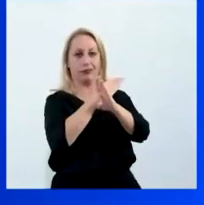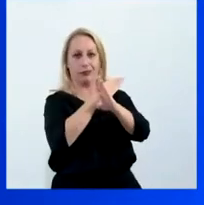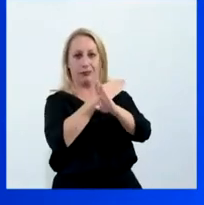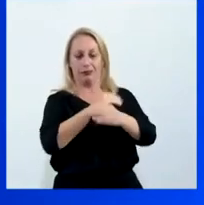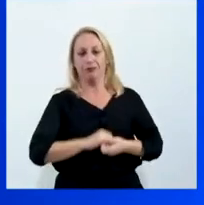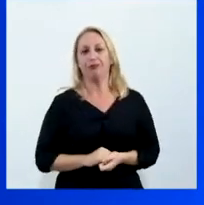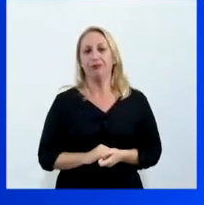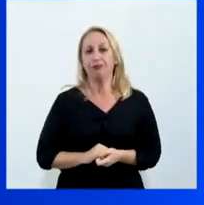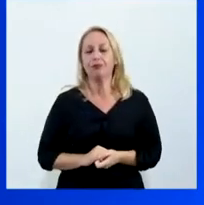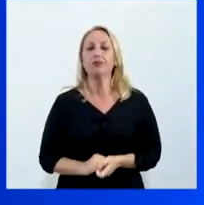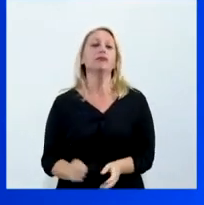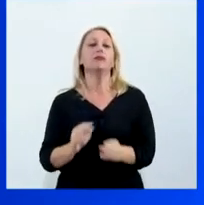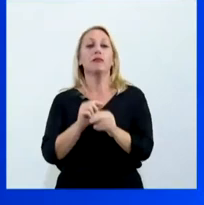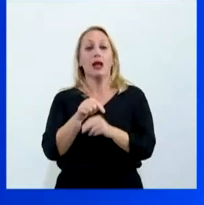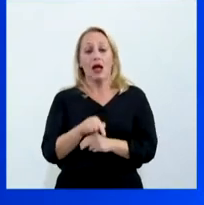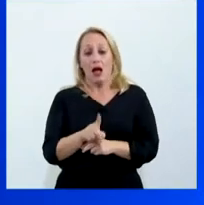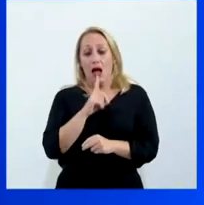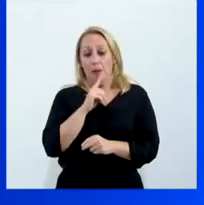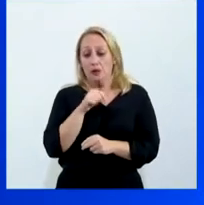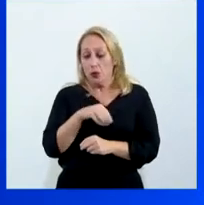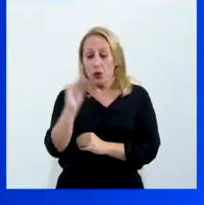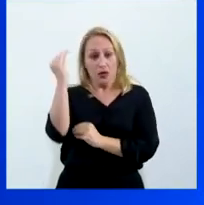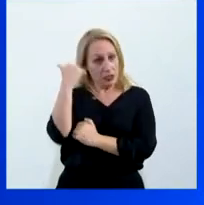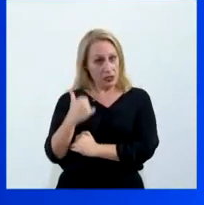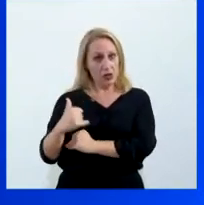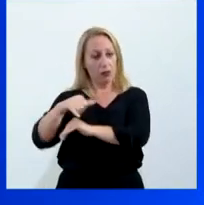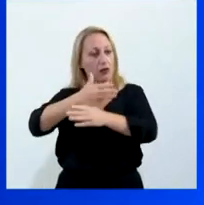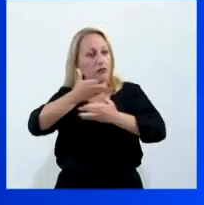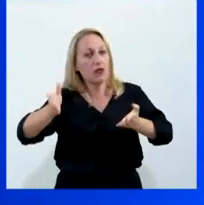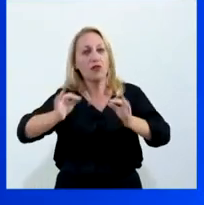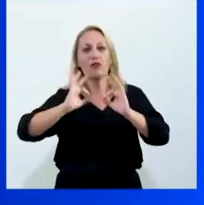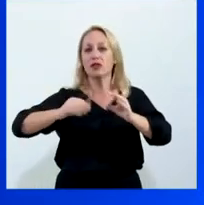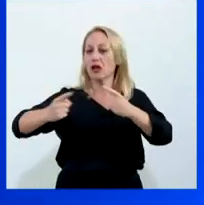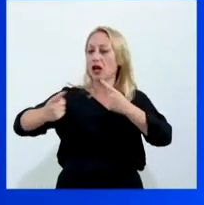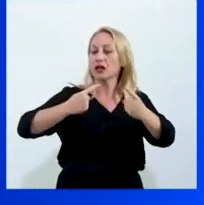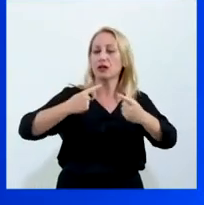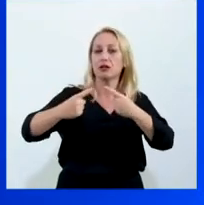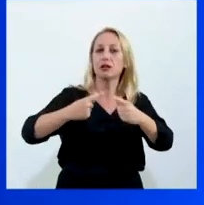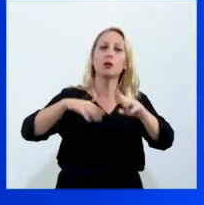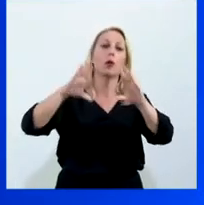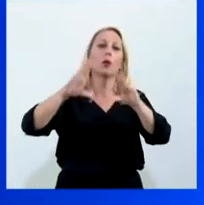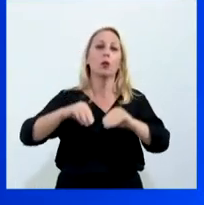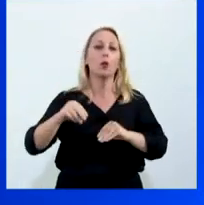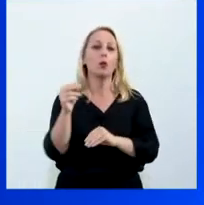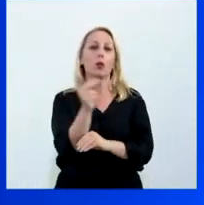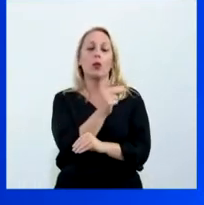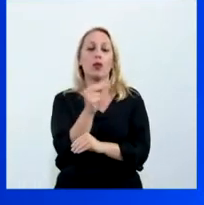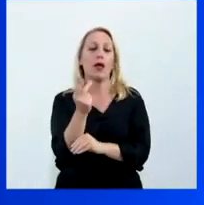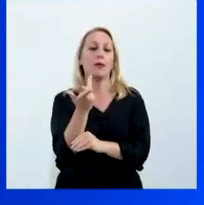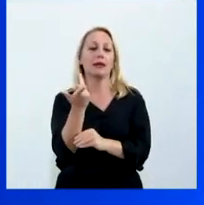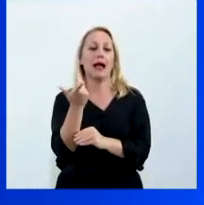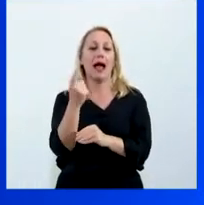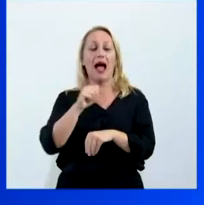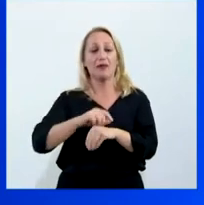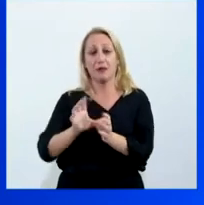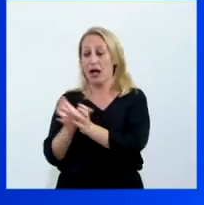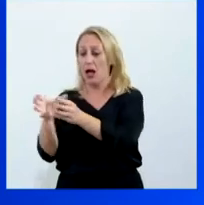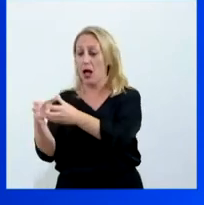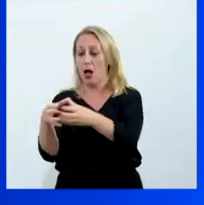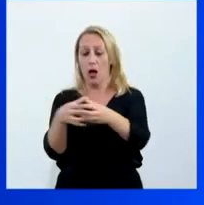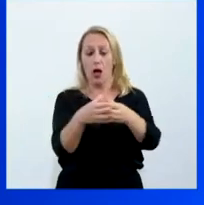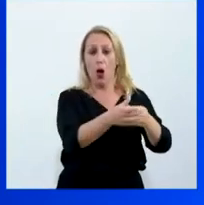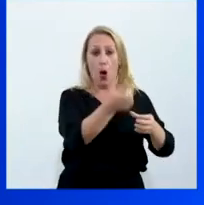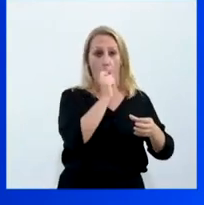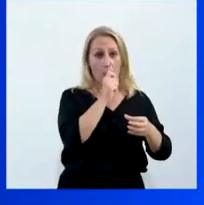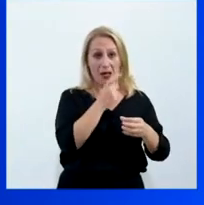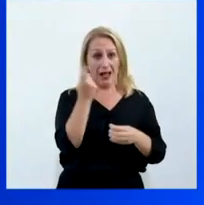συζητήσω στη Βουλή ζητήματα που έχουν να κάνουν με την χρηματοδότηση κομμάτων,